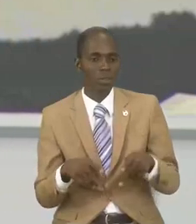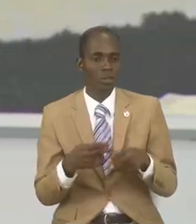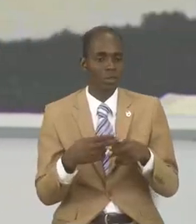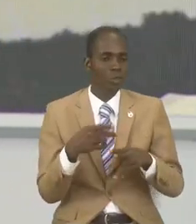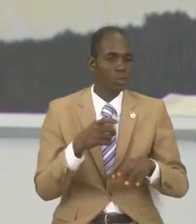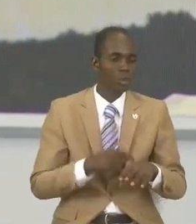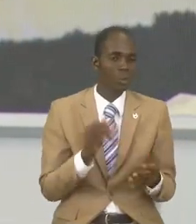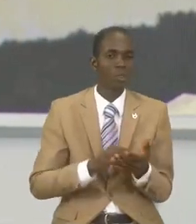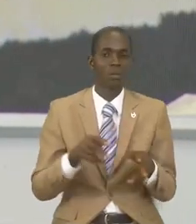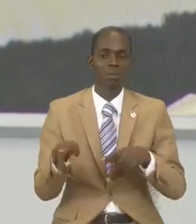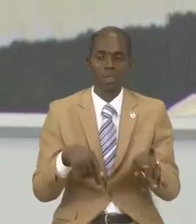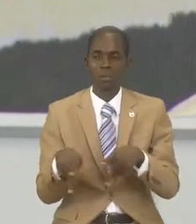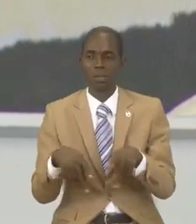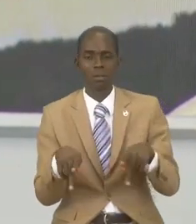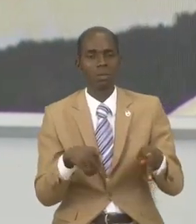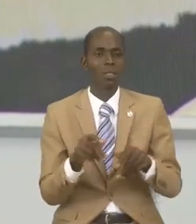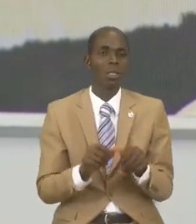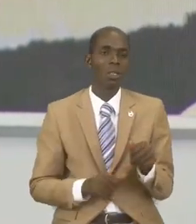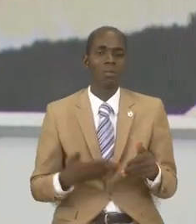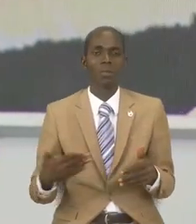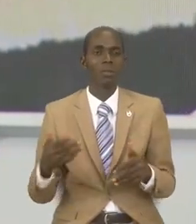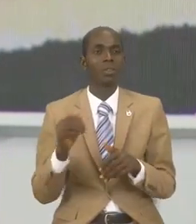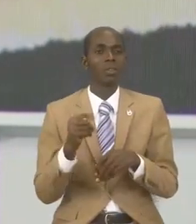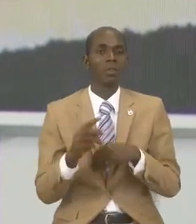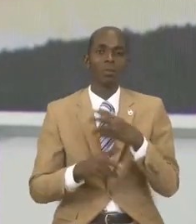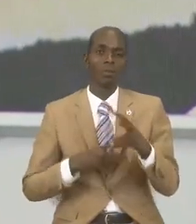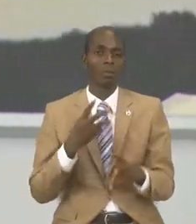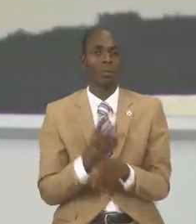autre petite chose soirée, le monde